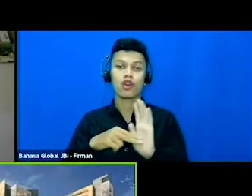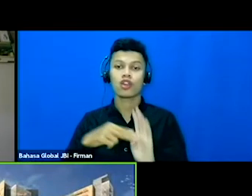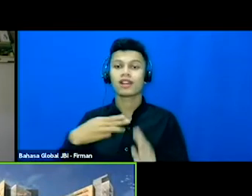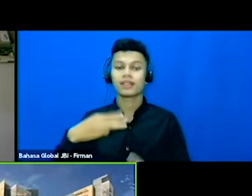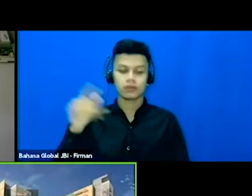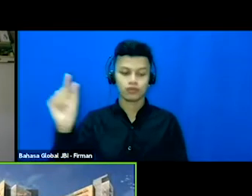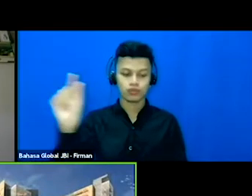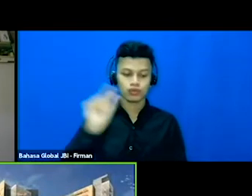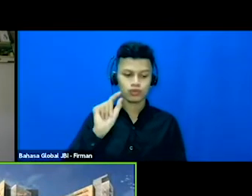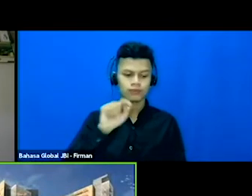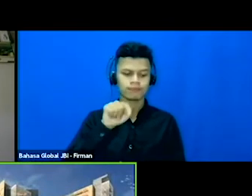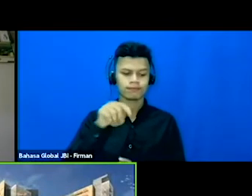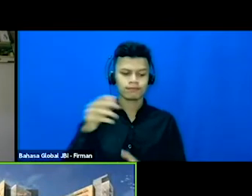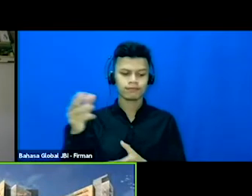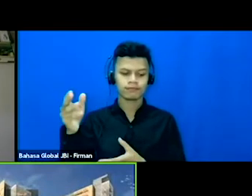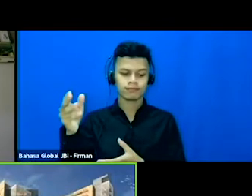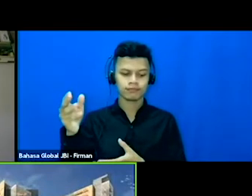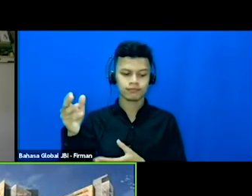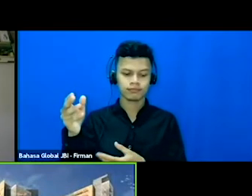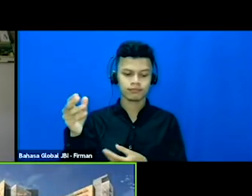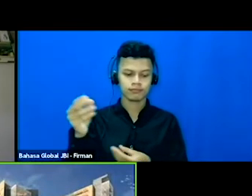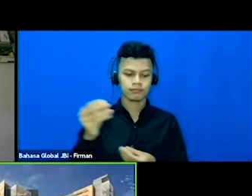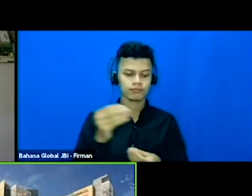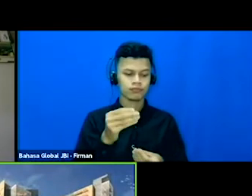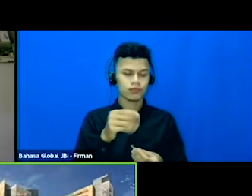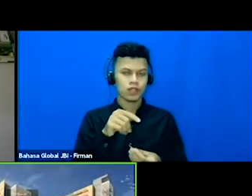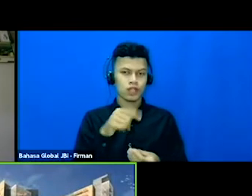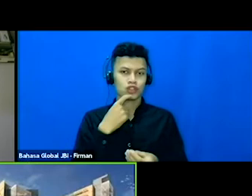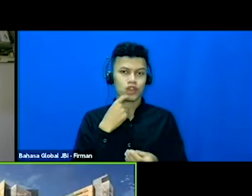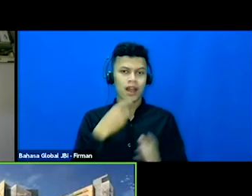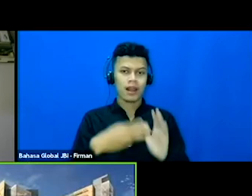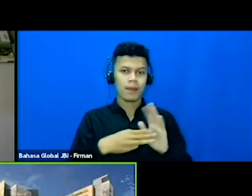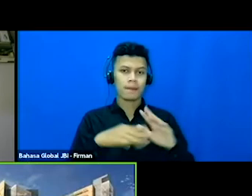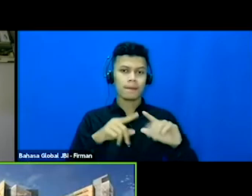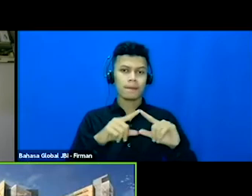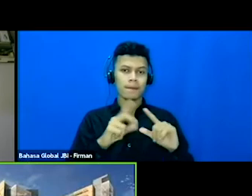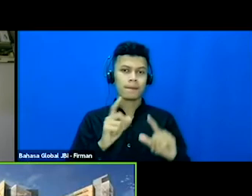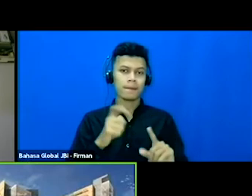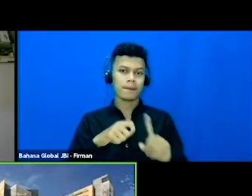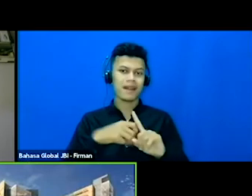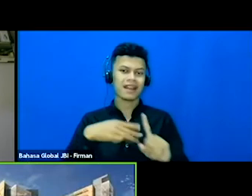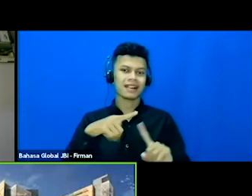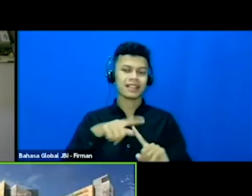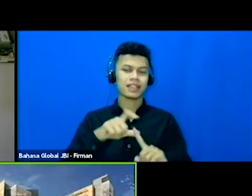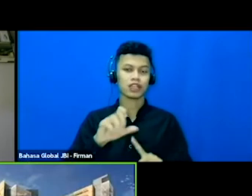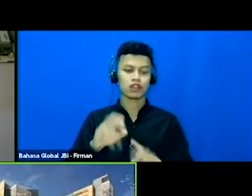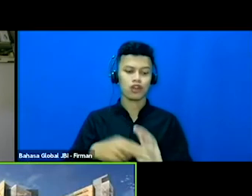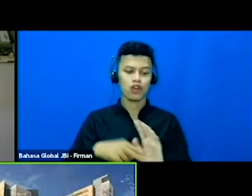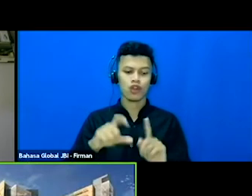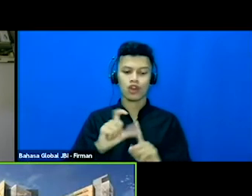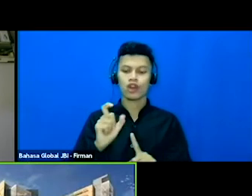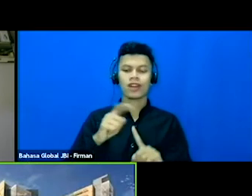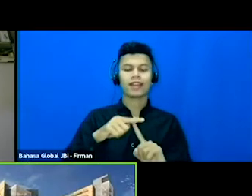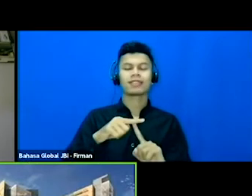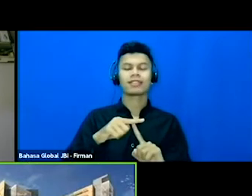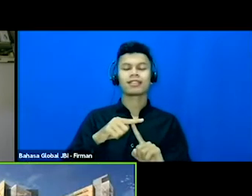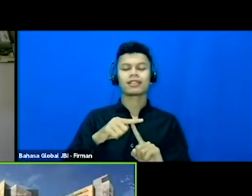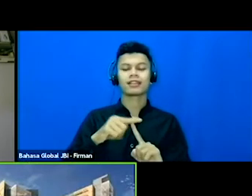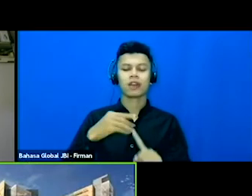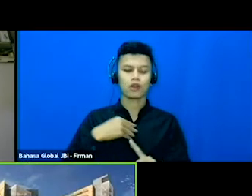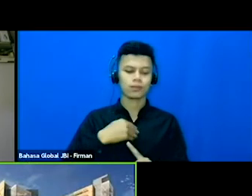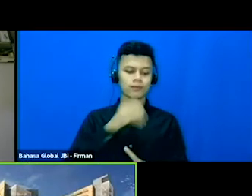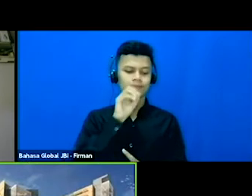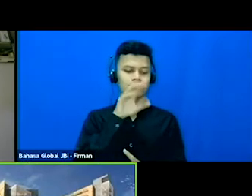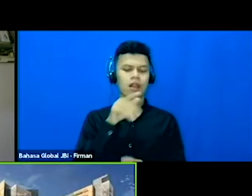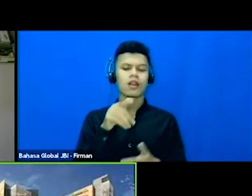mengenai apa eh market Kondang itu apa gitu Jadi kalau boleh saya menyampaikan jadi market concealer